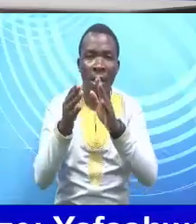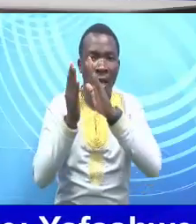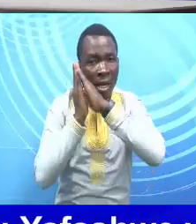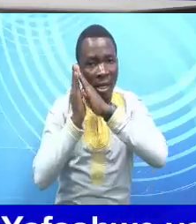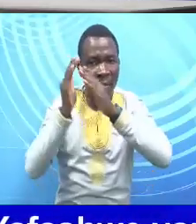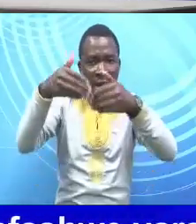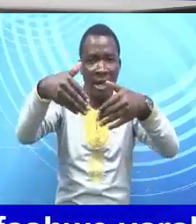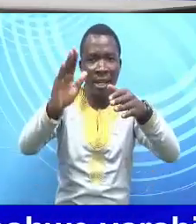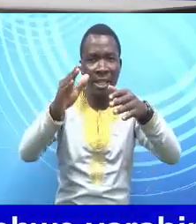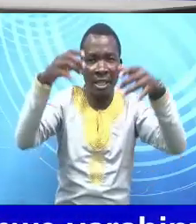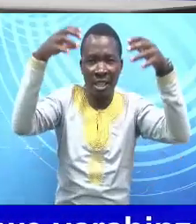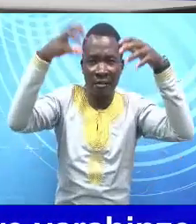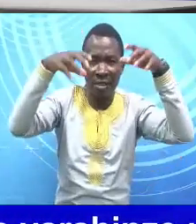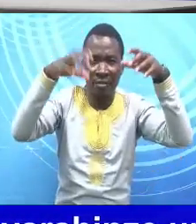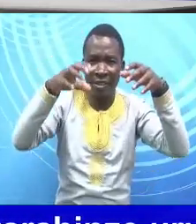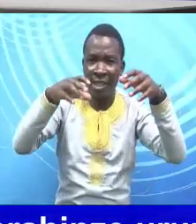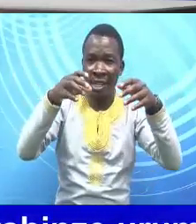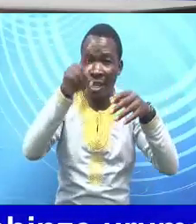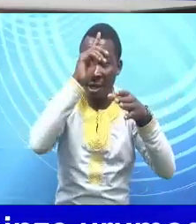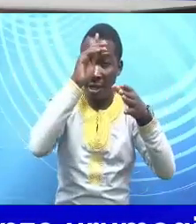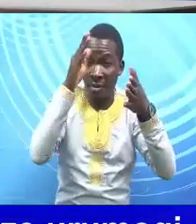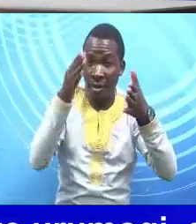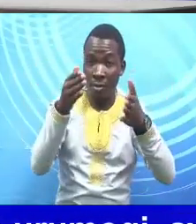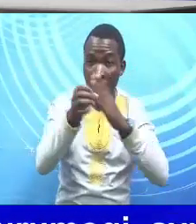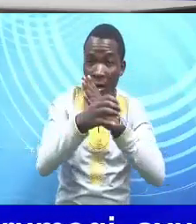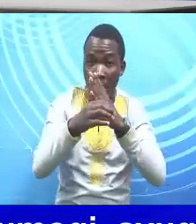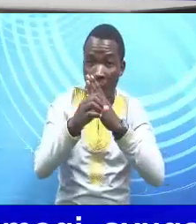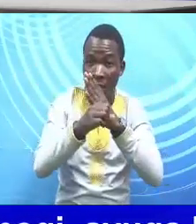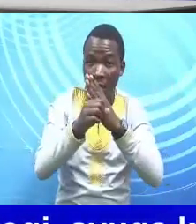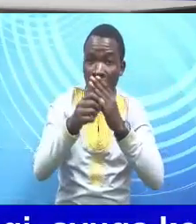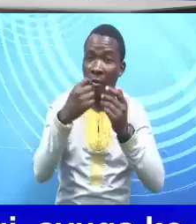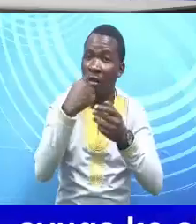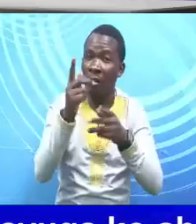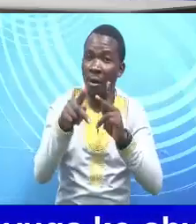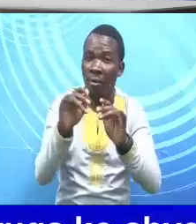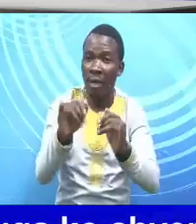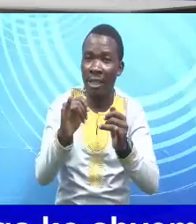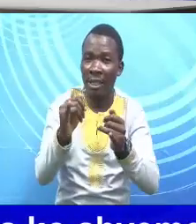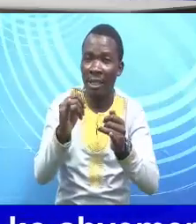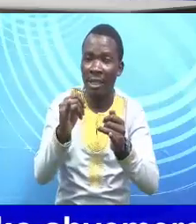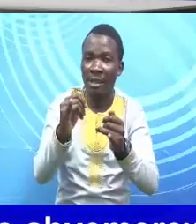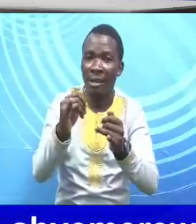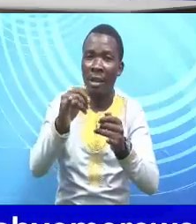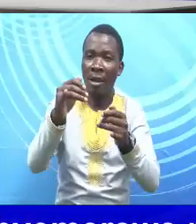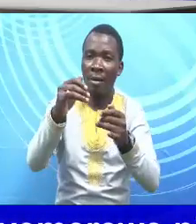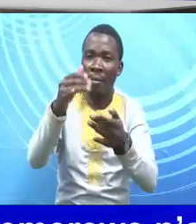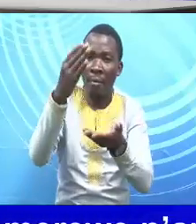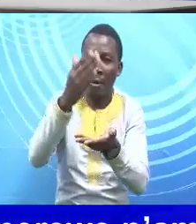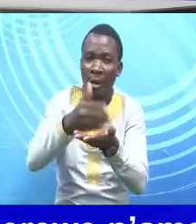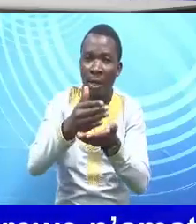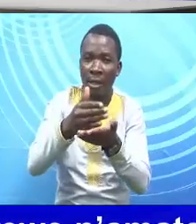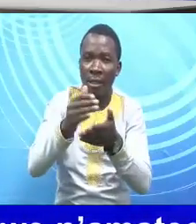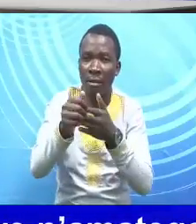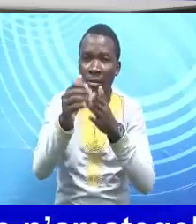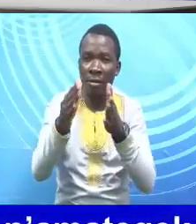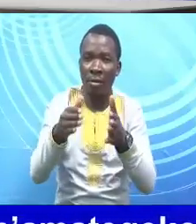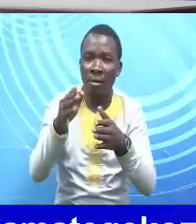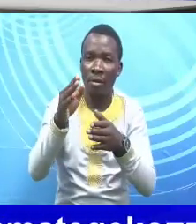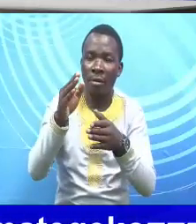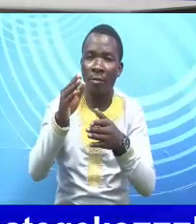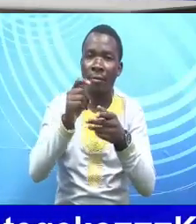yamunyagirira. Abaturanyi bugiye umubyeyi bavuga yuko abagerageje kumufasha nabo babibujijwe n'ubuyobozi. Ndahiro papi arakomeza n'inkuru